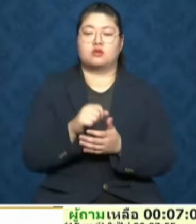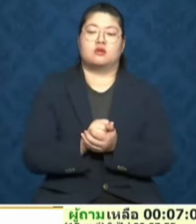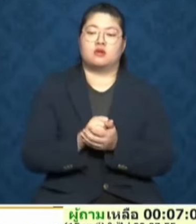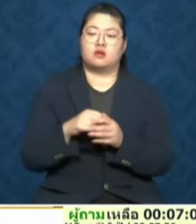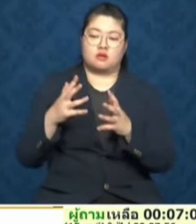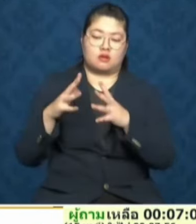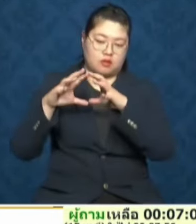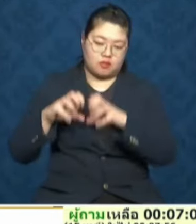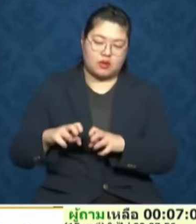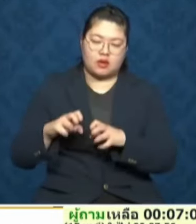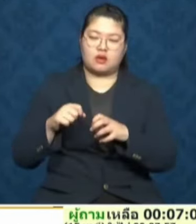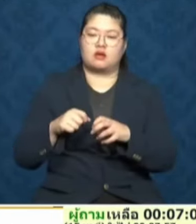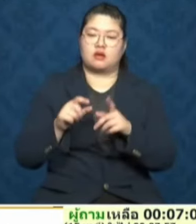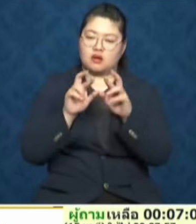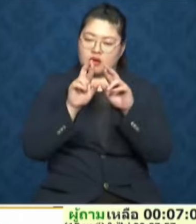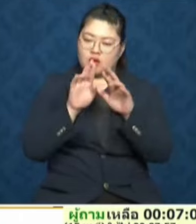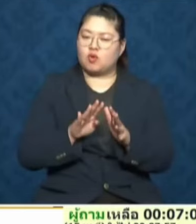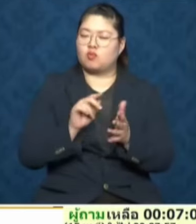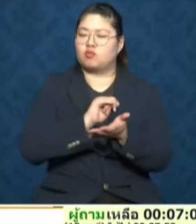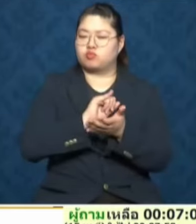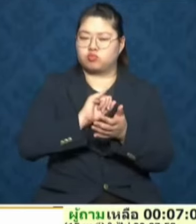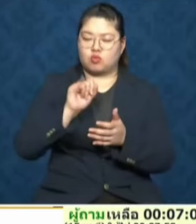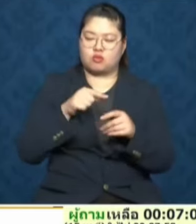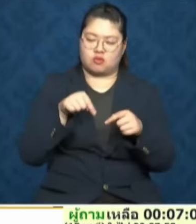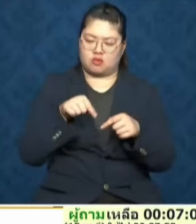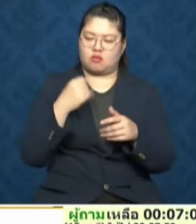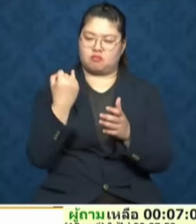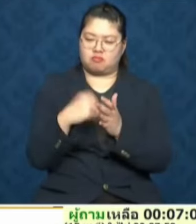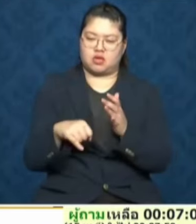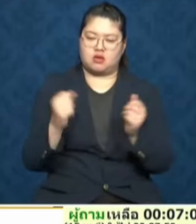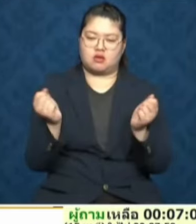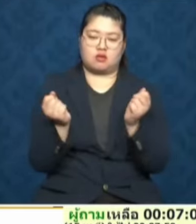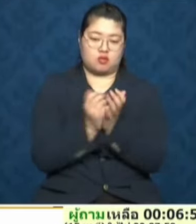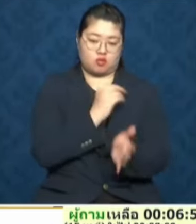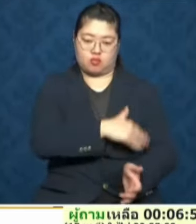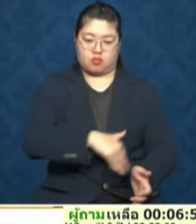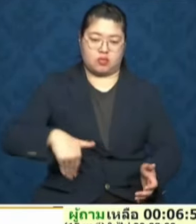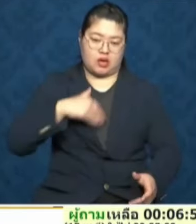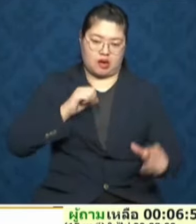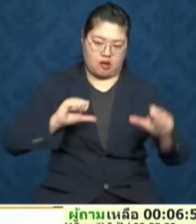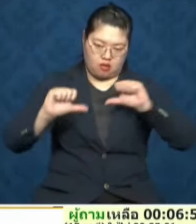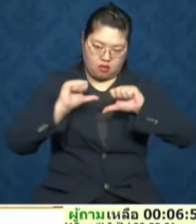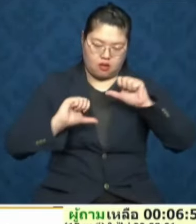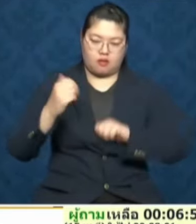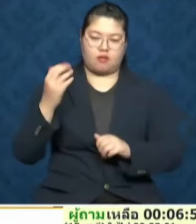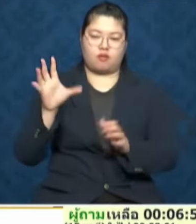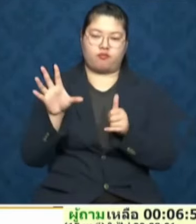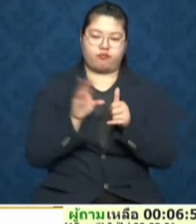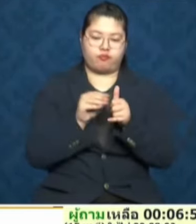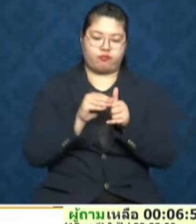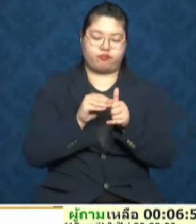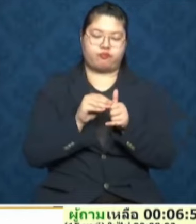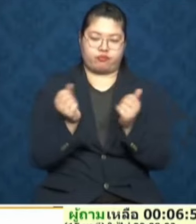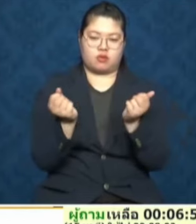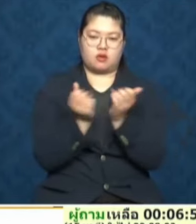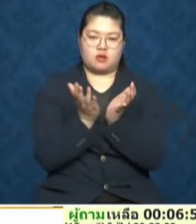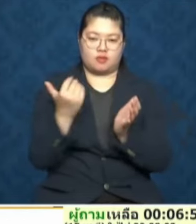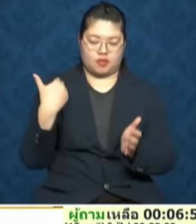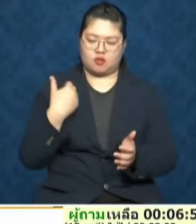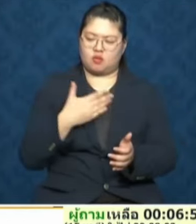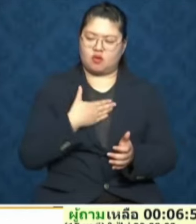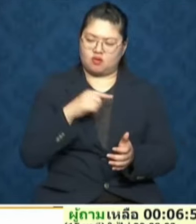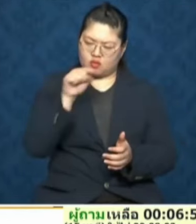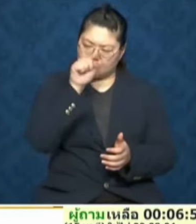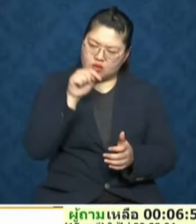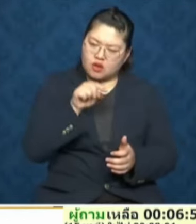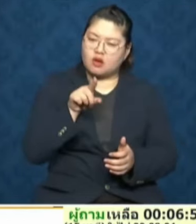อยเป็ระบบก็จะถูกกำจัดผวิธี มีสารพิดตามมาได้ทั้งหมนี้ก็ทำใหเกิดคำถามวามั